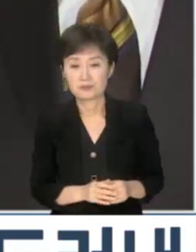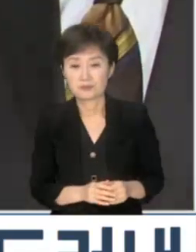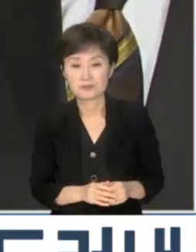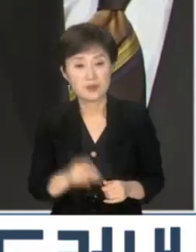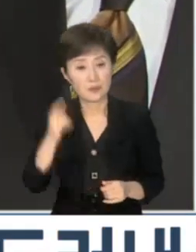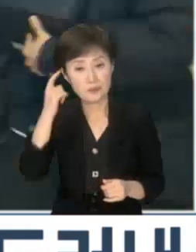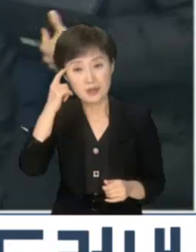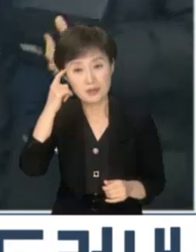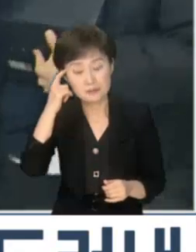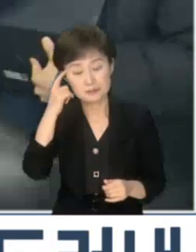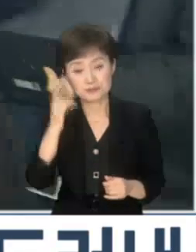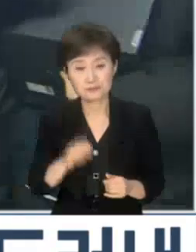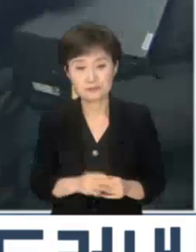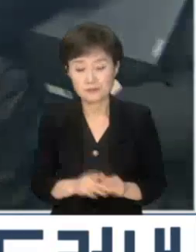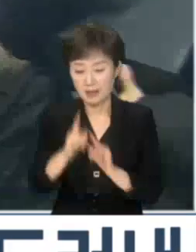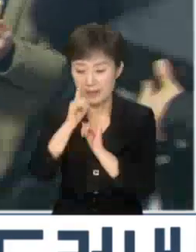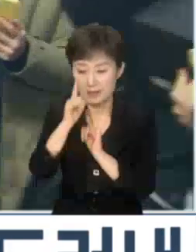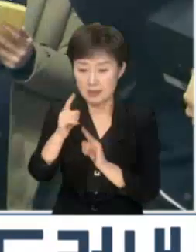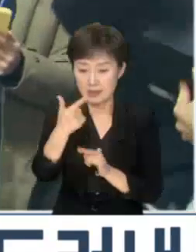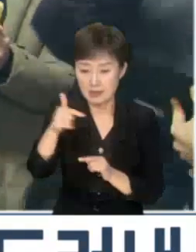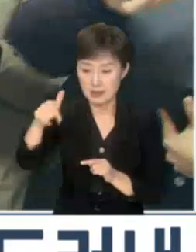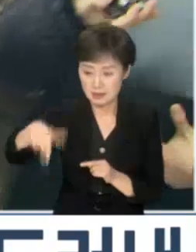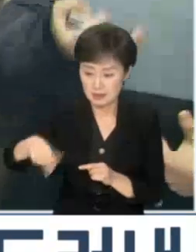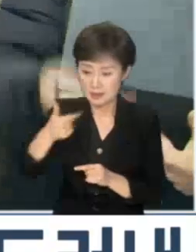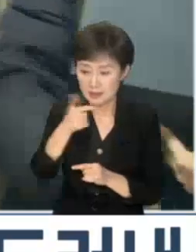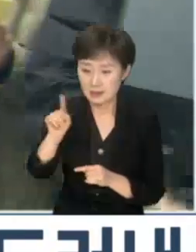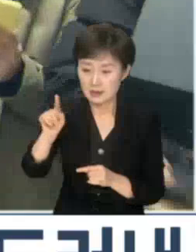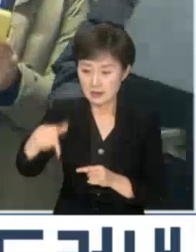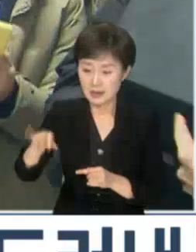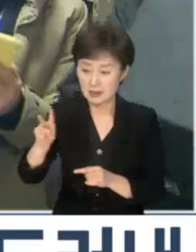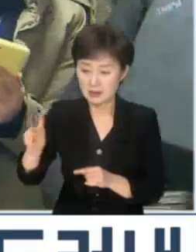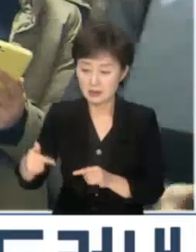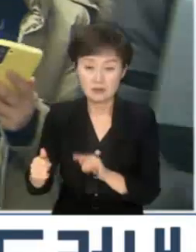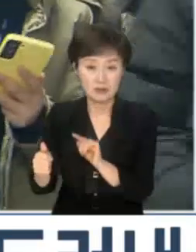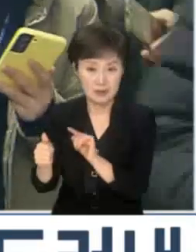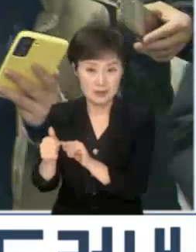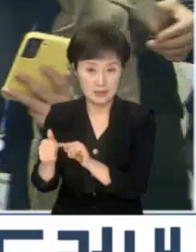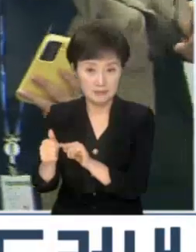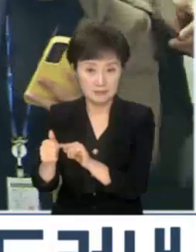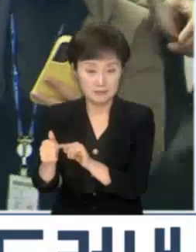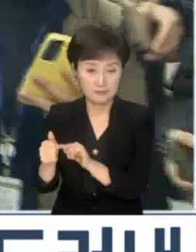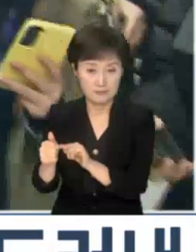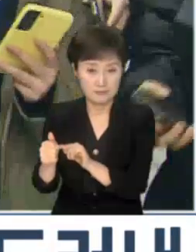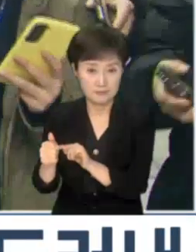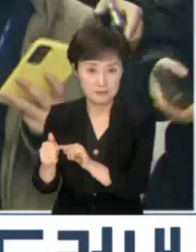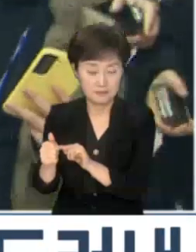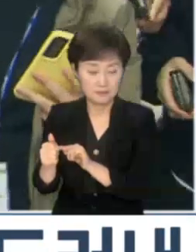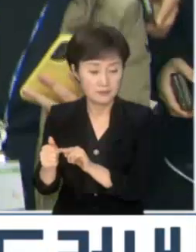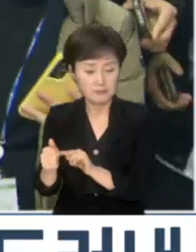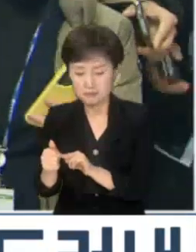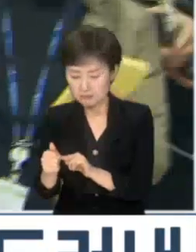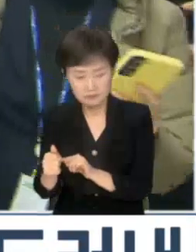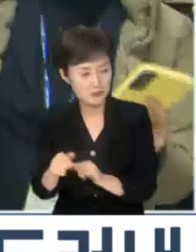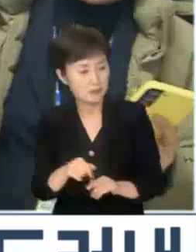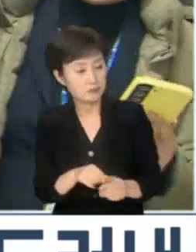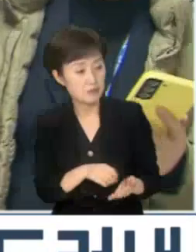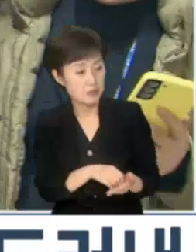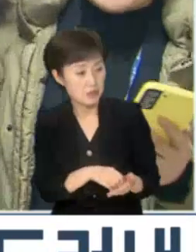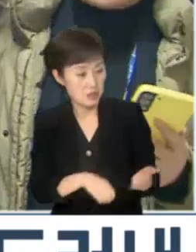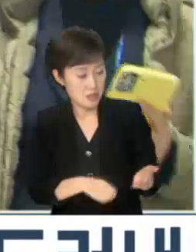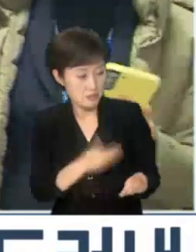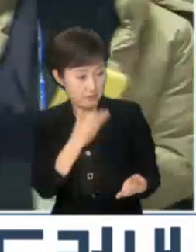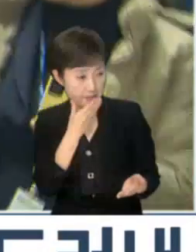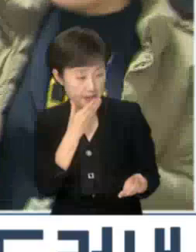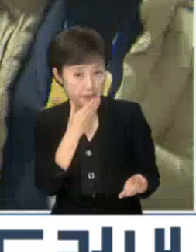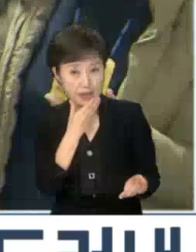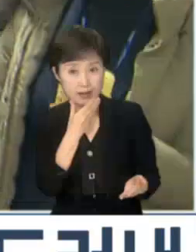명입니다. 왜냐하면은 이낙연 대표는 이미 지금 밖에서 탈당할 수 있는 거물망을 이미 상당히 만들어 놓은 상태입니다. 이것을